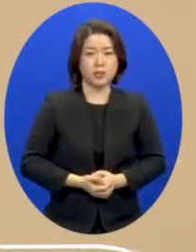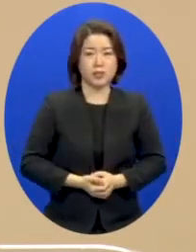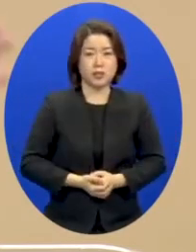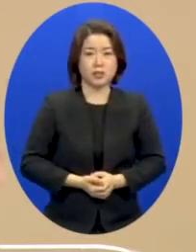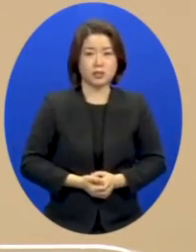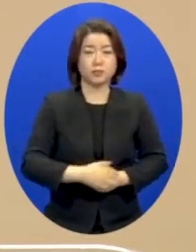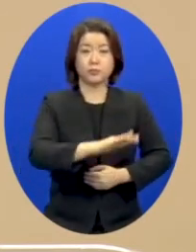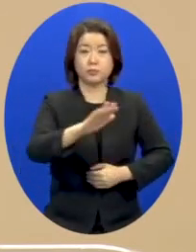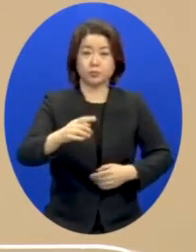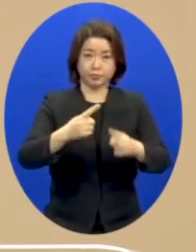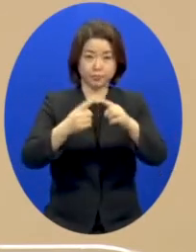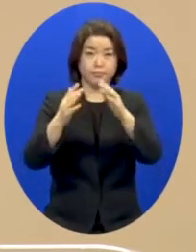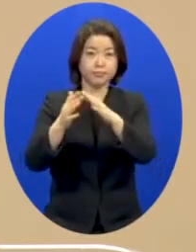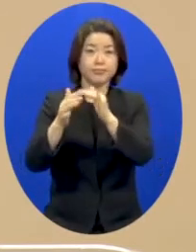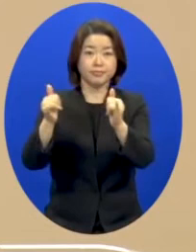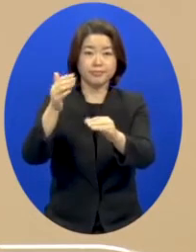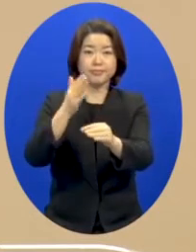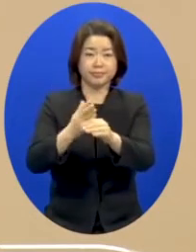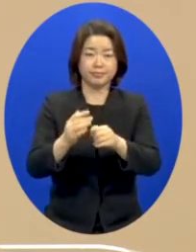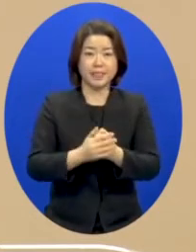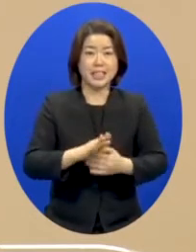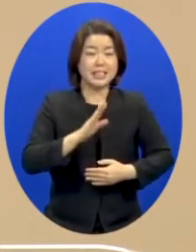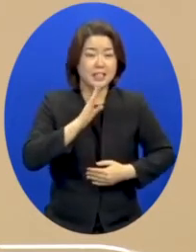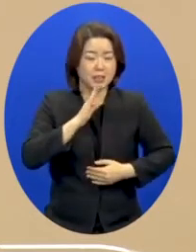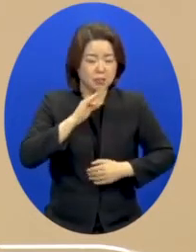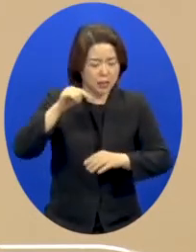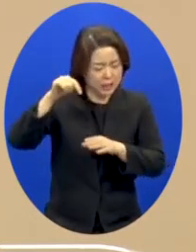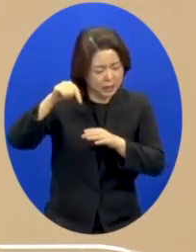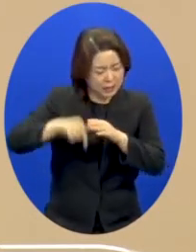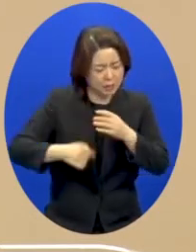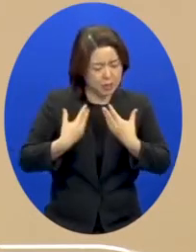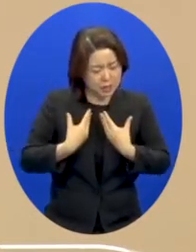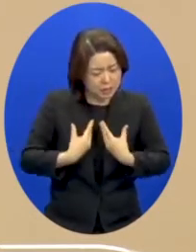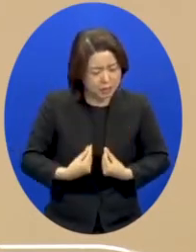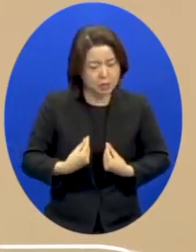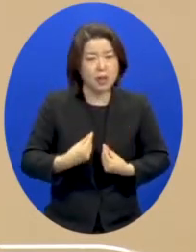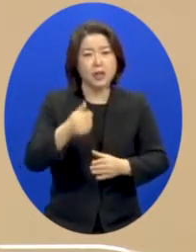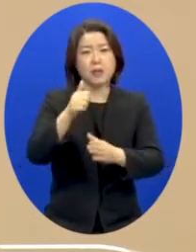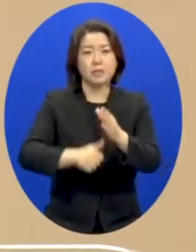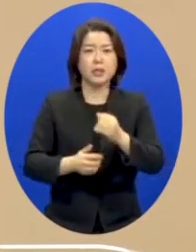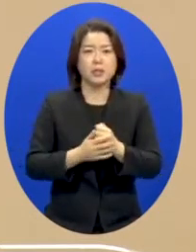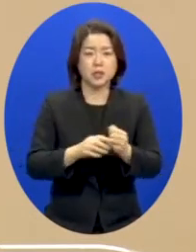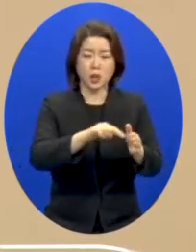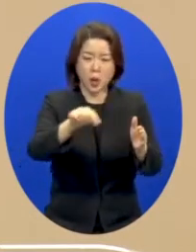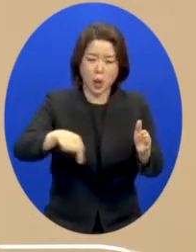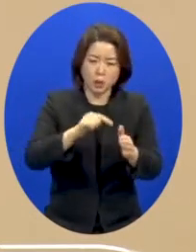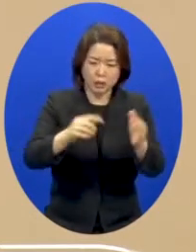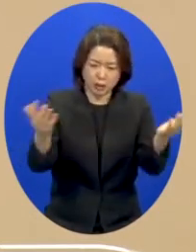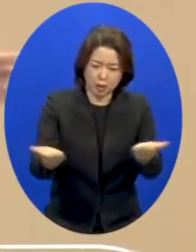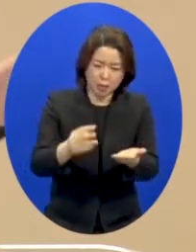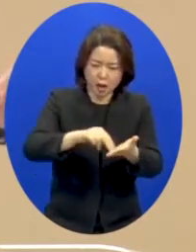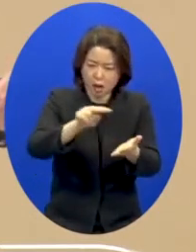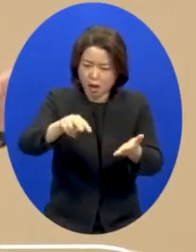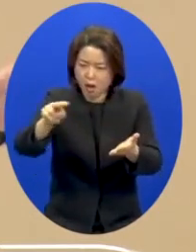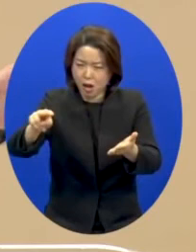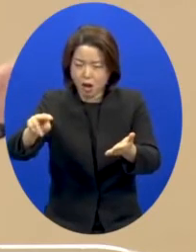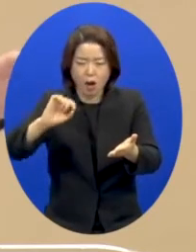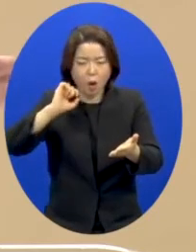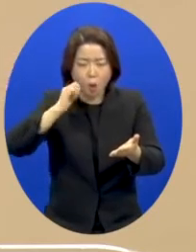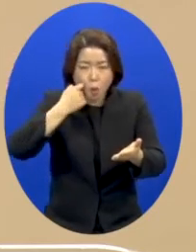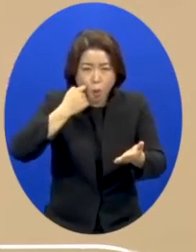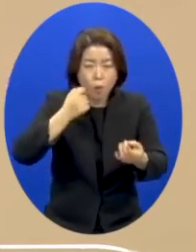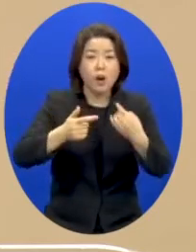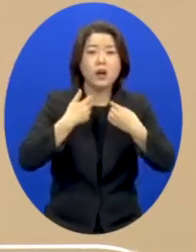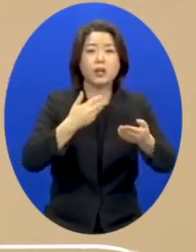우리 교우들 중에 정말 깊은 절망에 빠져서 그 수렁에 빠져 헤어날 길이 없는 어려움을